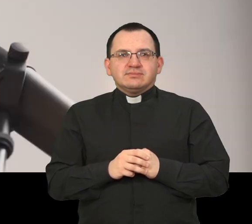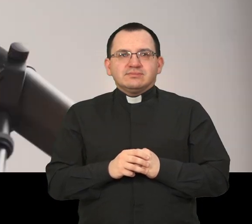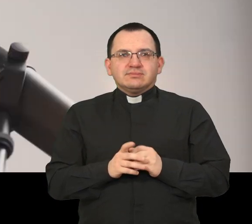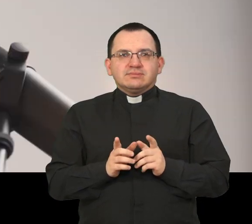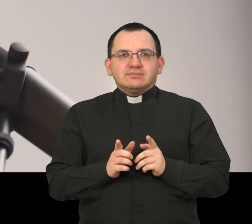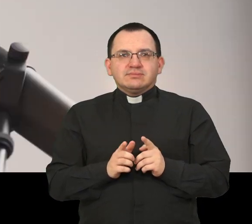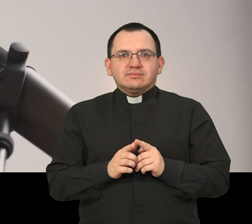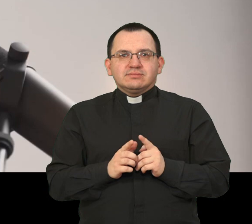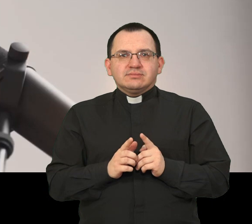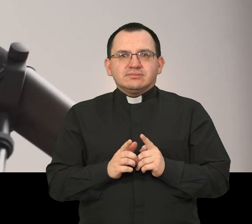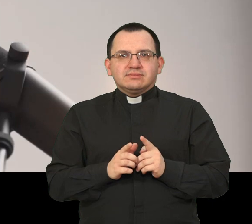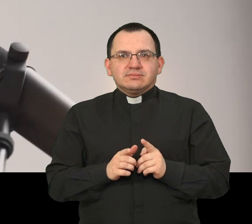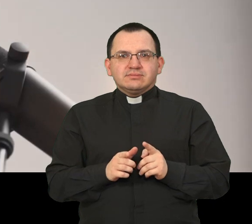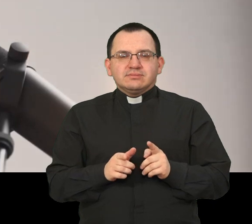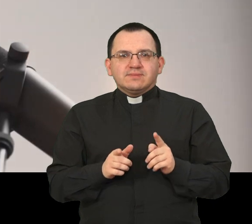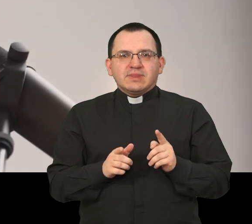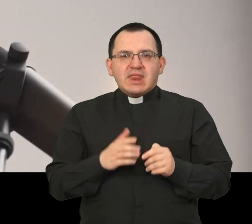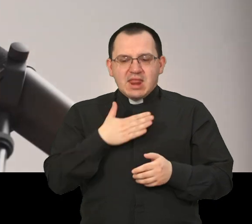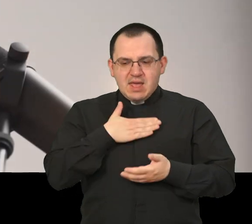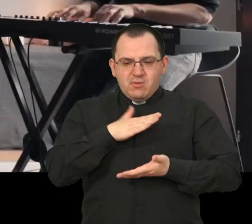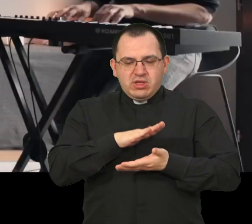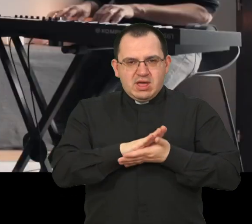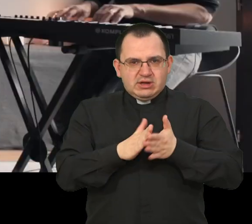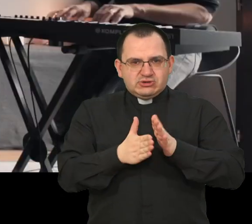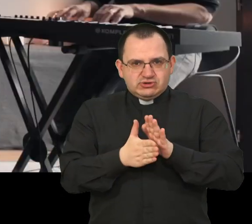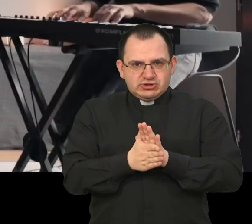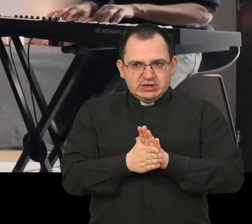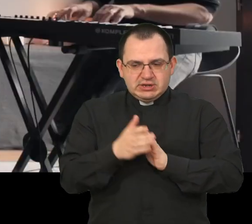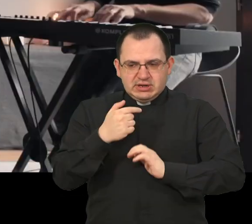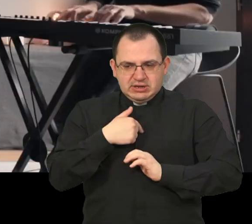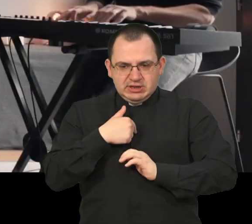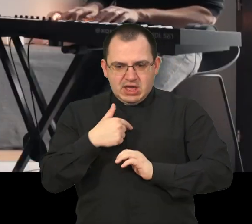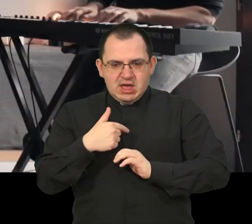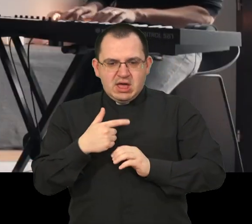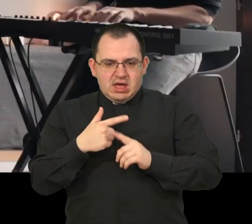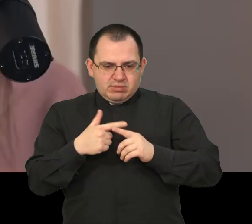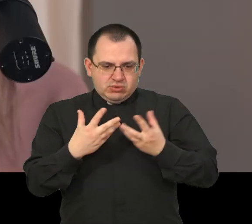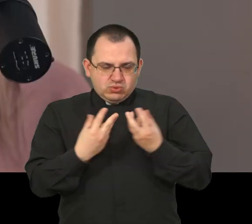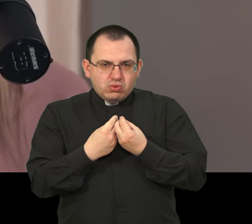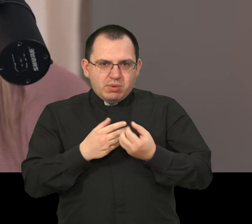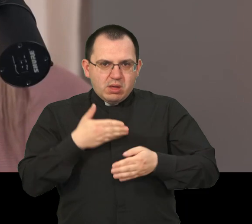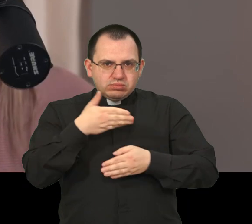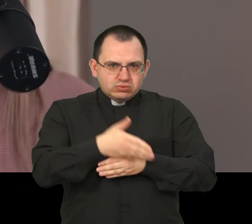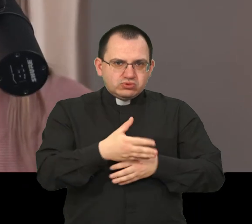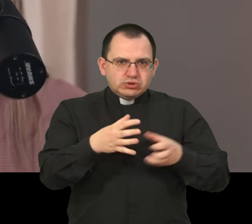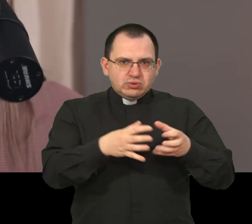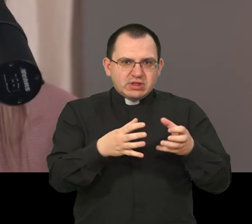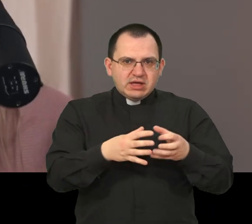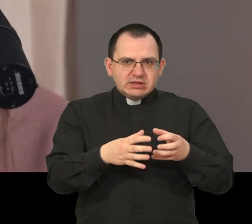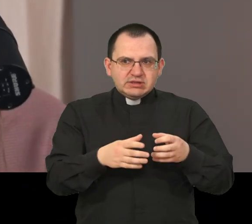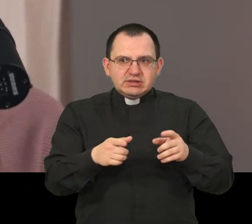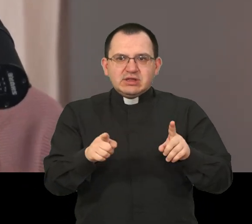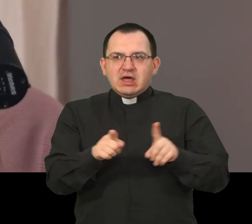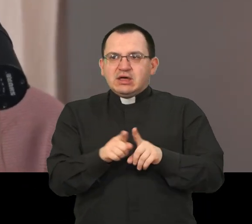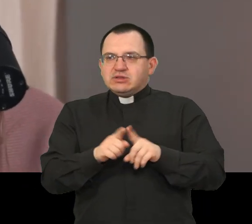oslobodite. Supruga je zapravo, supruga i ja smo zajedno ušli u zajednicu, kao i drugi članovi